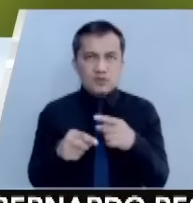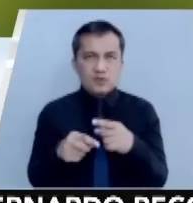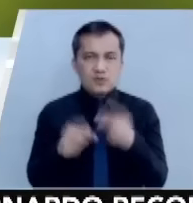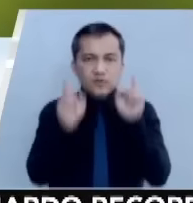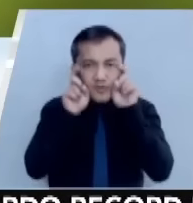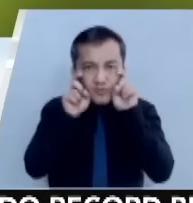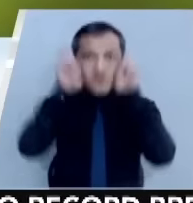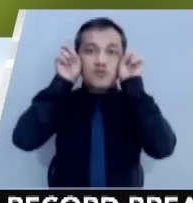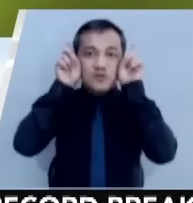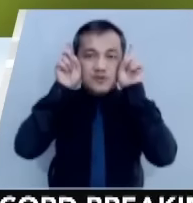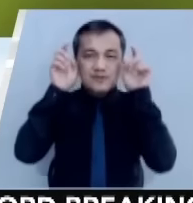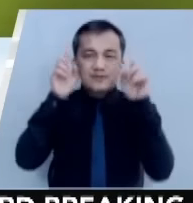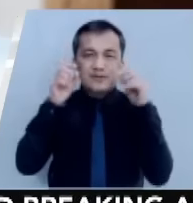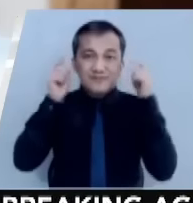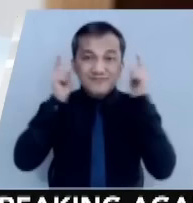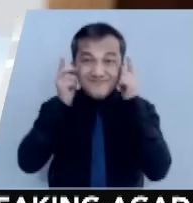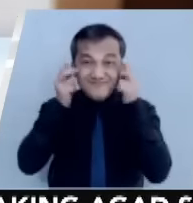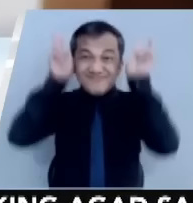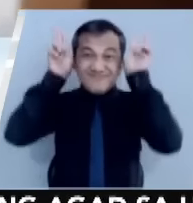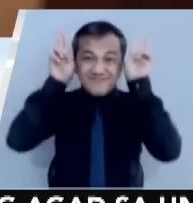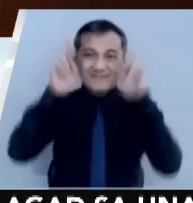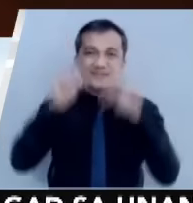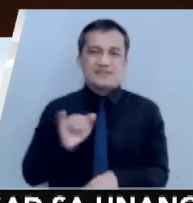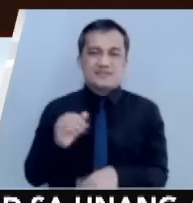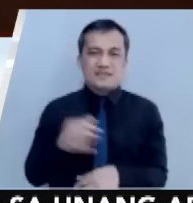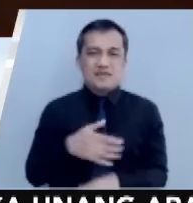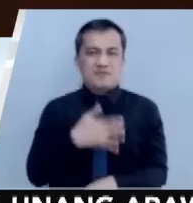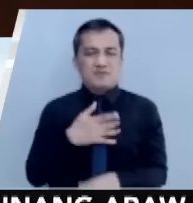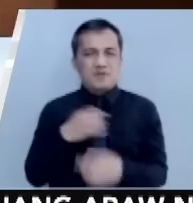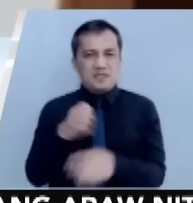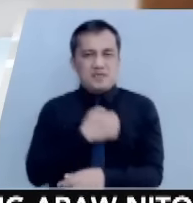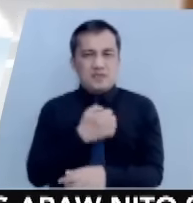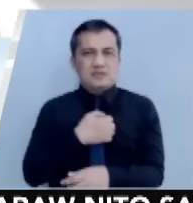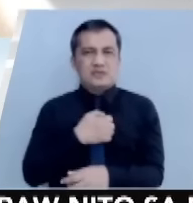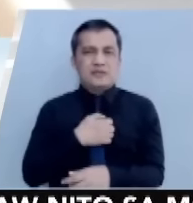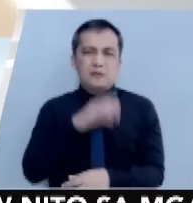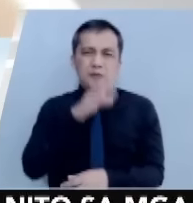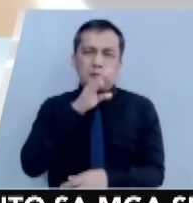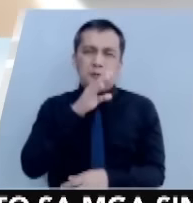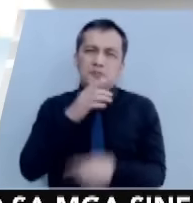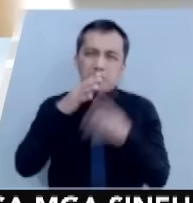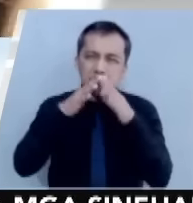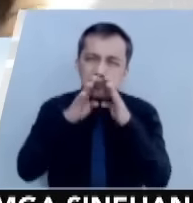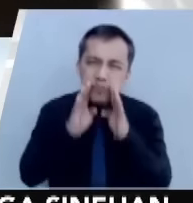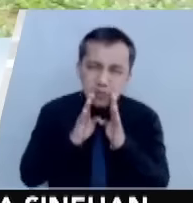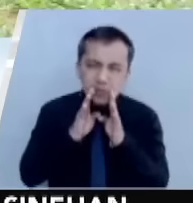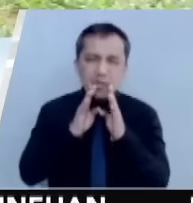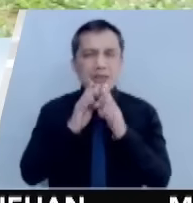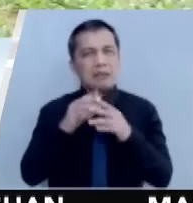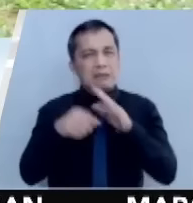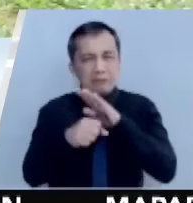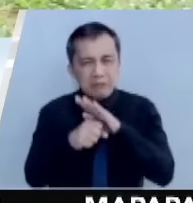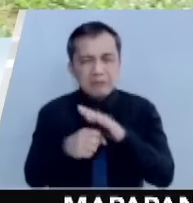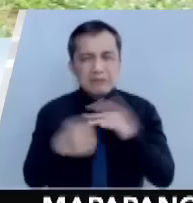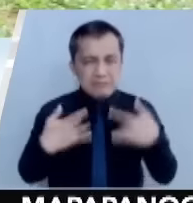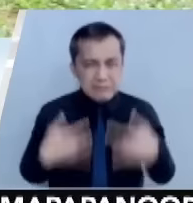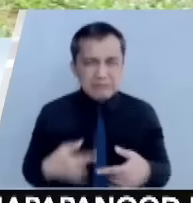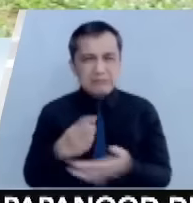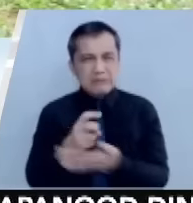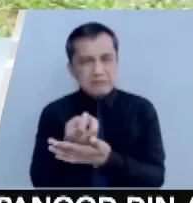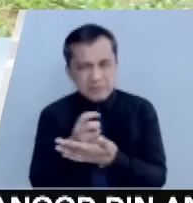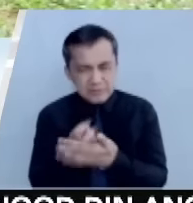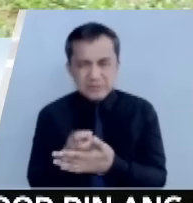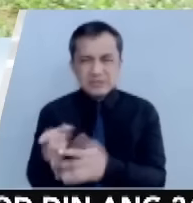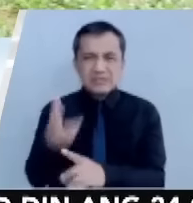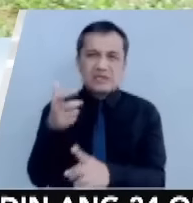din sa mga emosyon na kanilang nararamdaman, kalungkutan, anxiety at depression. Ang kanilang emosyon ay apektado ng mga nangyayari sa kanilang